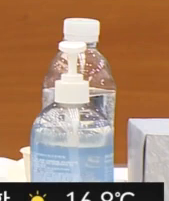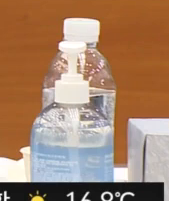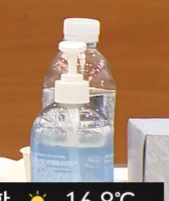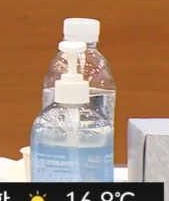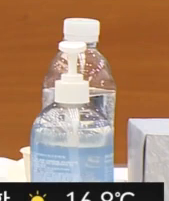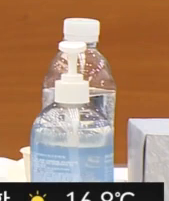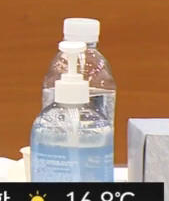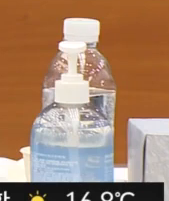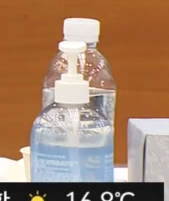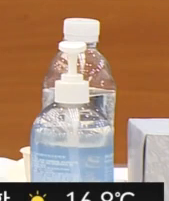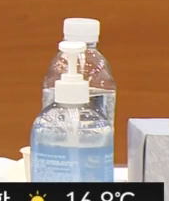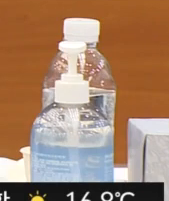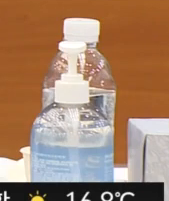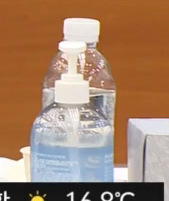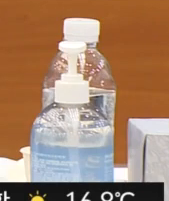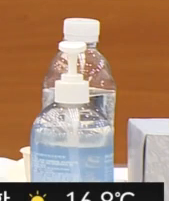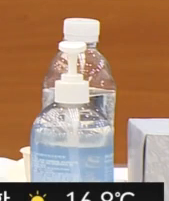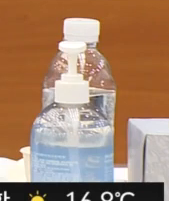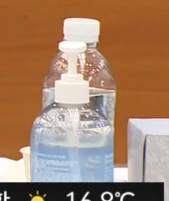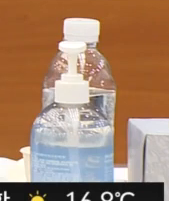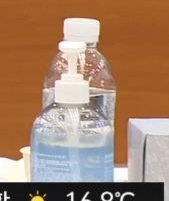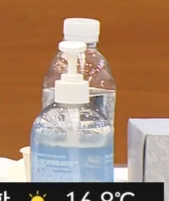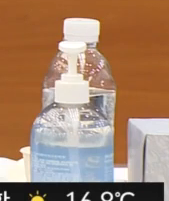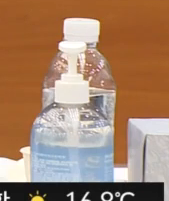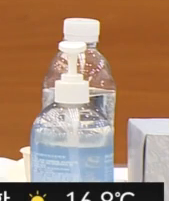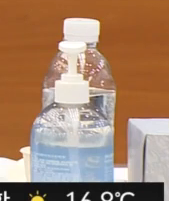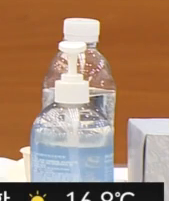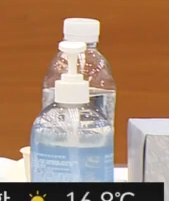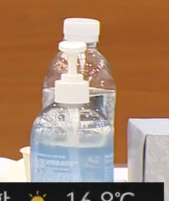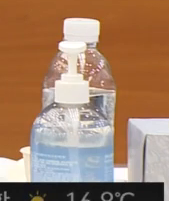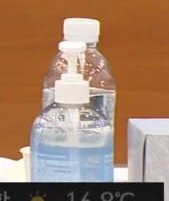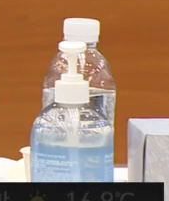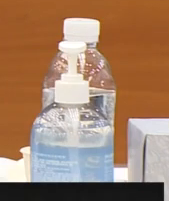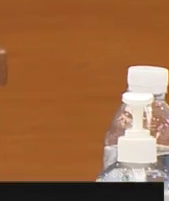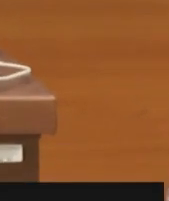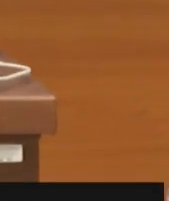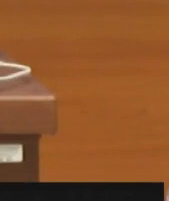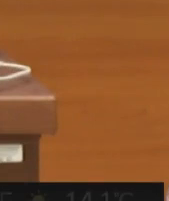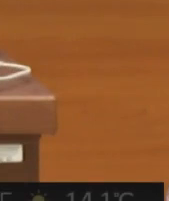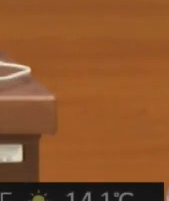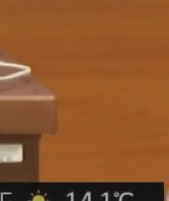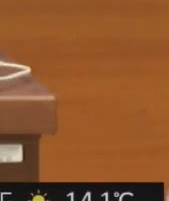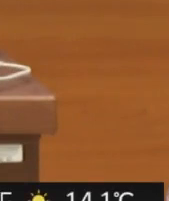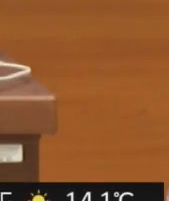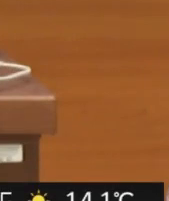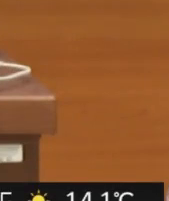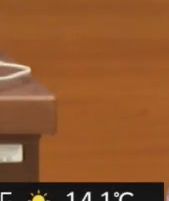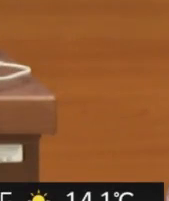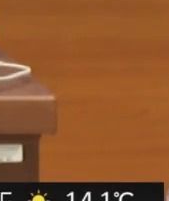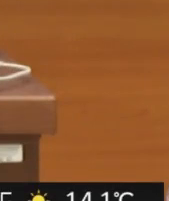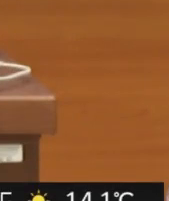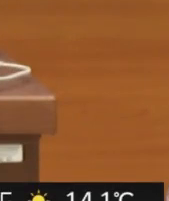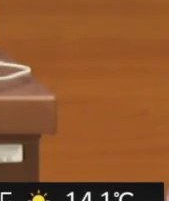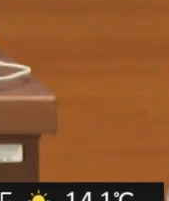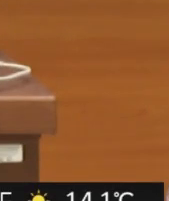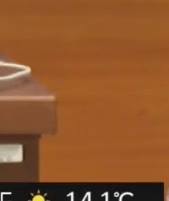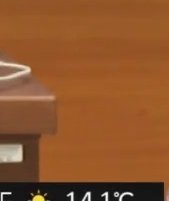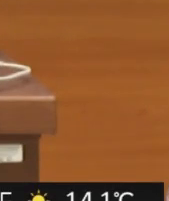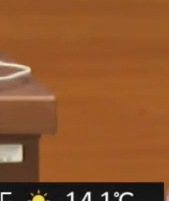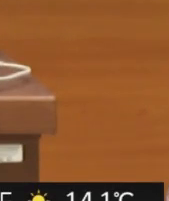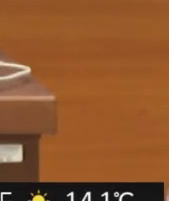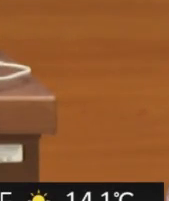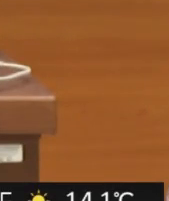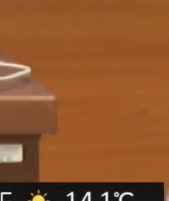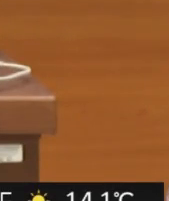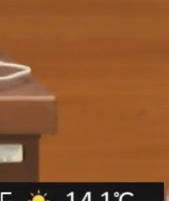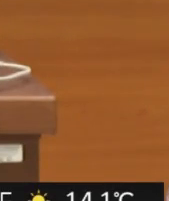모욕이고 위원장이 이런 행태에 대해서 신중히 경고를 하면서 우리 더불어민주당 의원들의 의견을 모으는 자리를